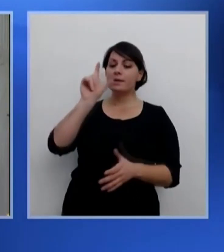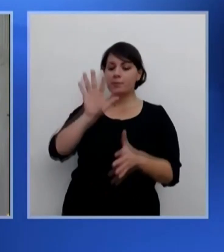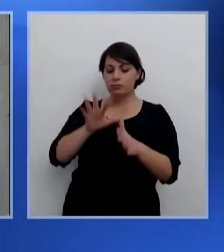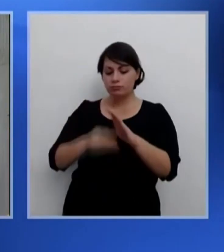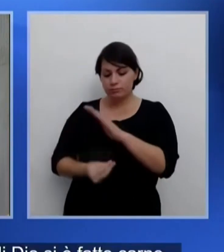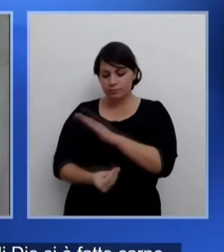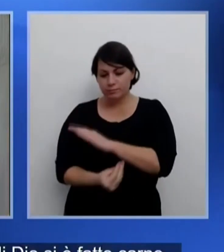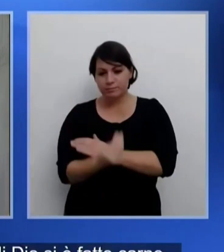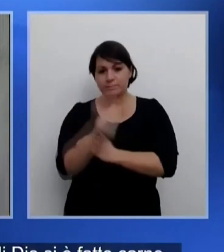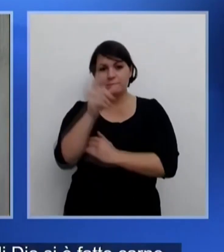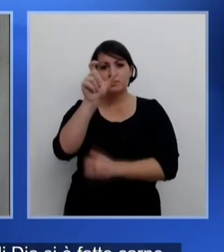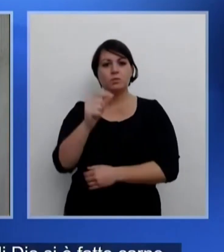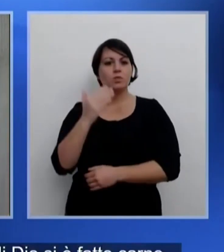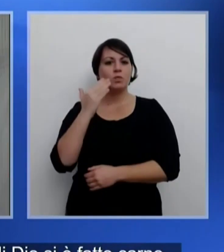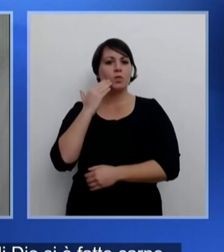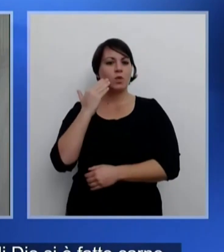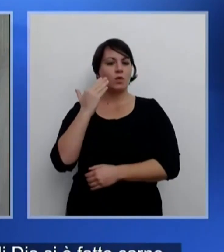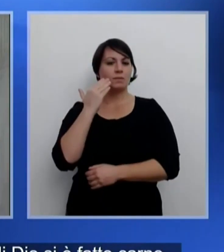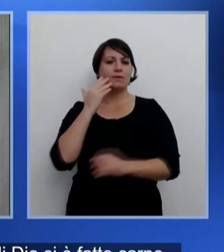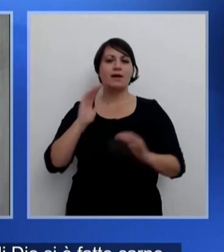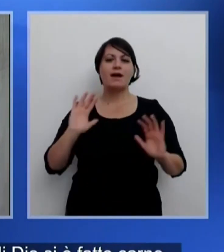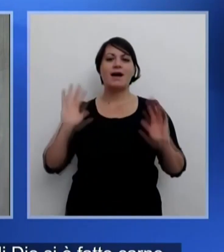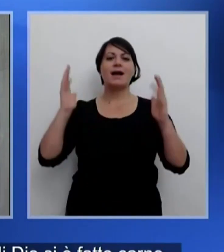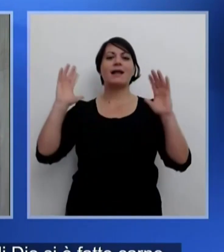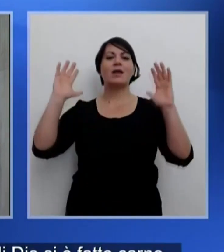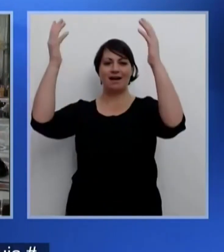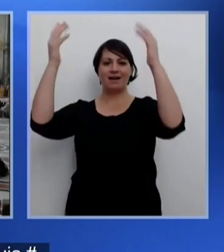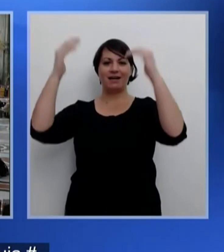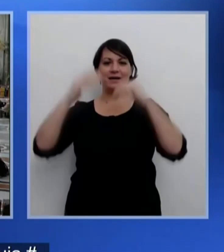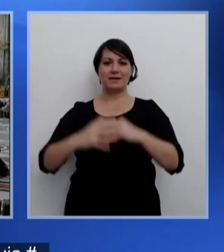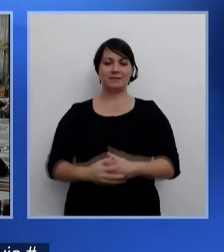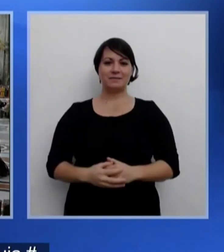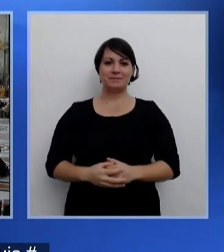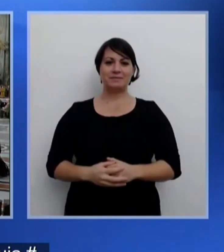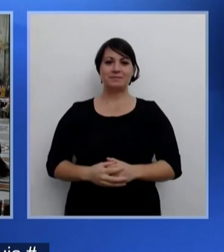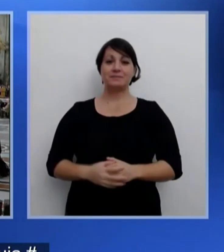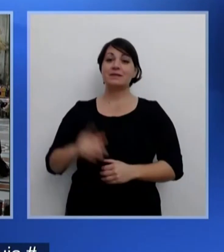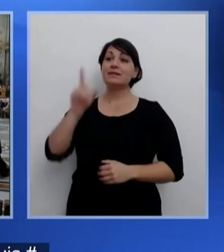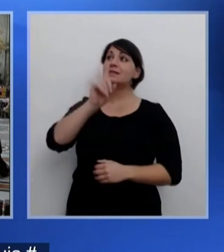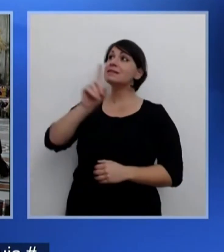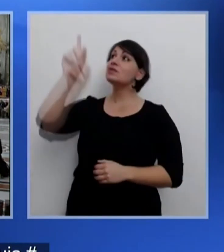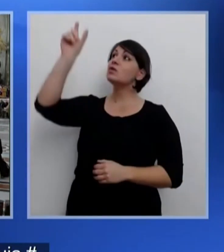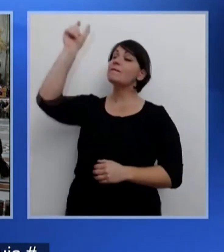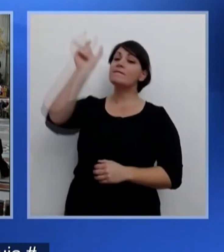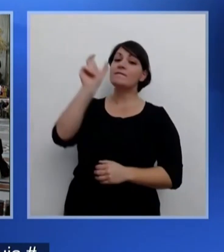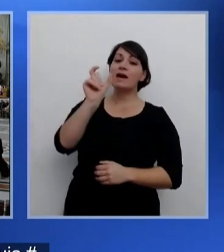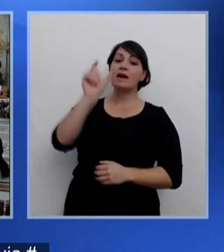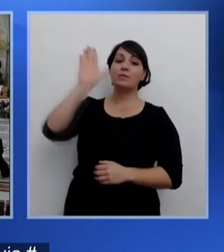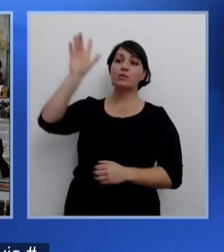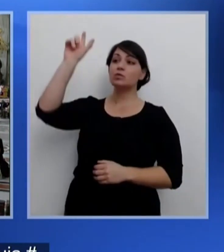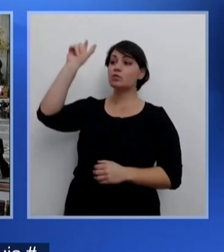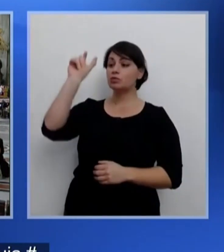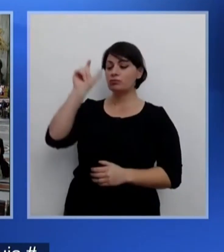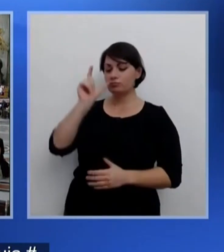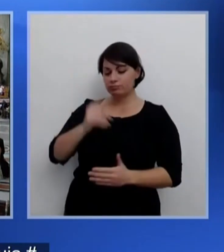guardano al Monte Carmine al santuario quale riferimento spirituale di cui abbiamo costantemente Riprova ogni anno durante le celebrazioni